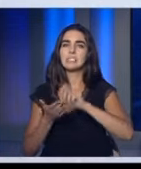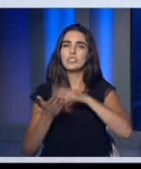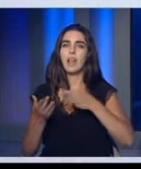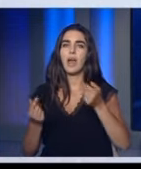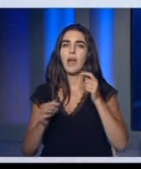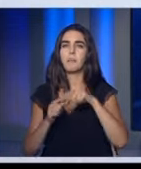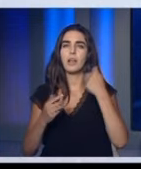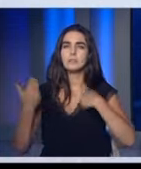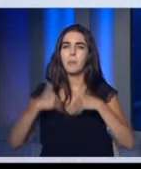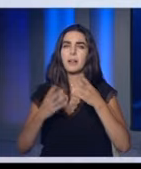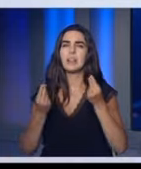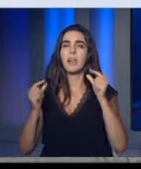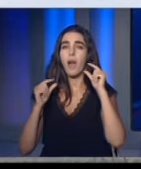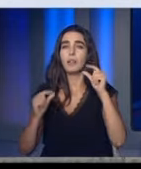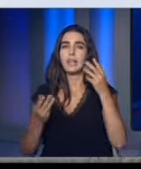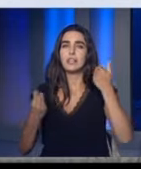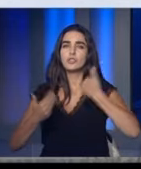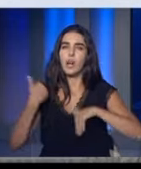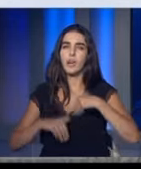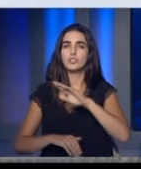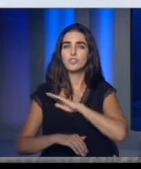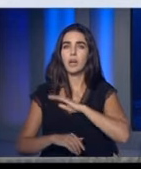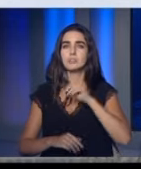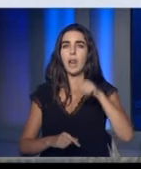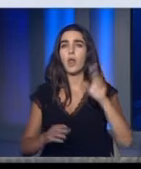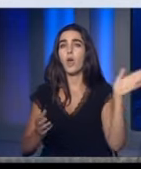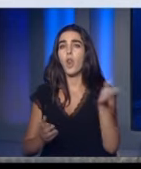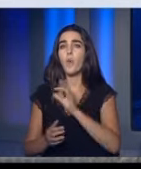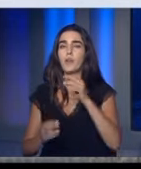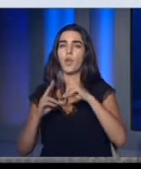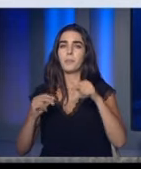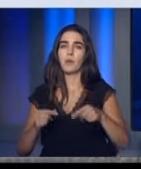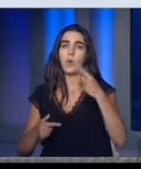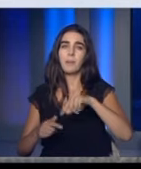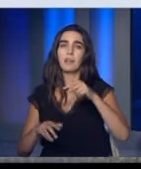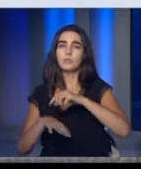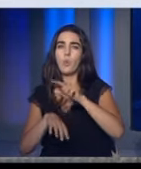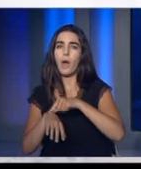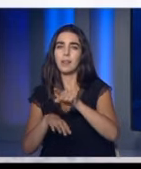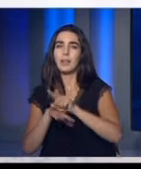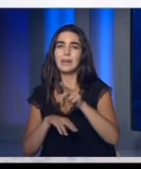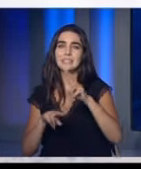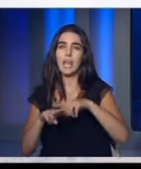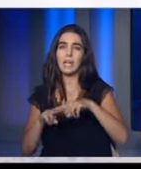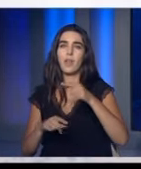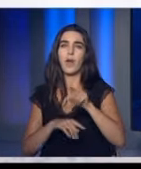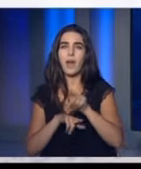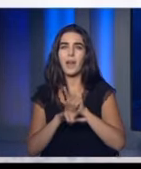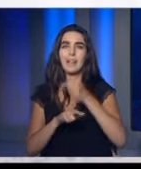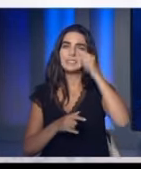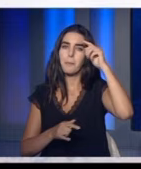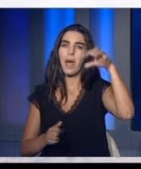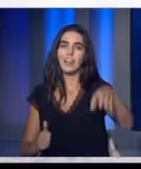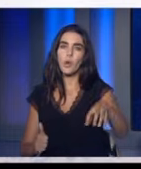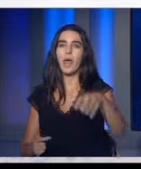بمسيرة، بالإضافة إلى تسجيل إصابات خطيرة بين الجنود بعد استهداف آلية عسكرية بقصف من لبنان. وشن الطيران